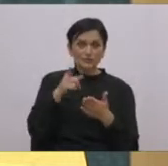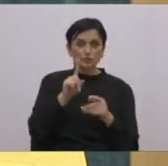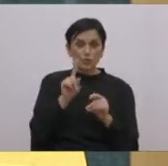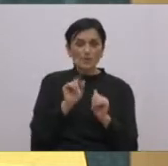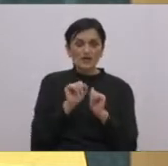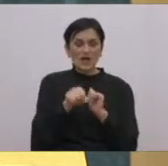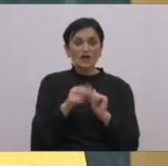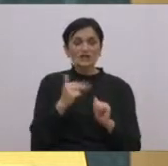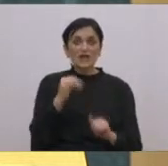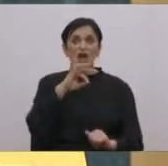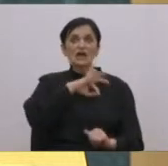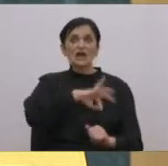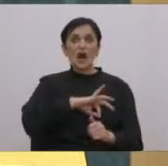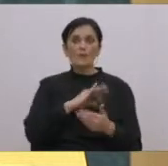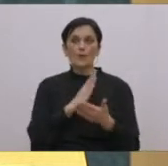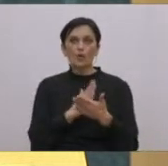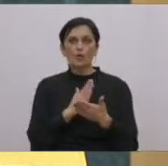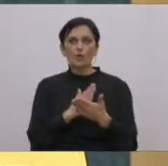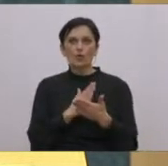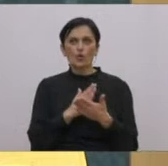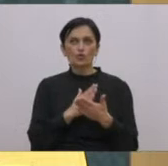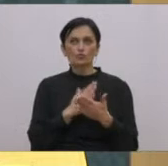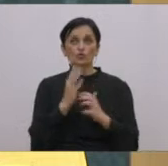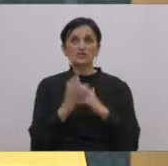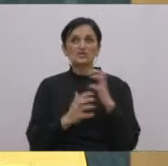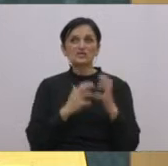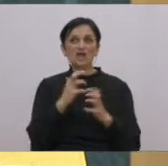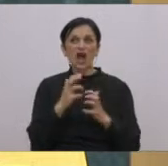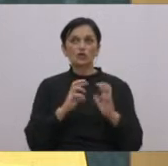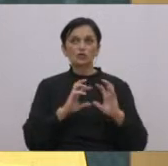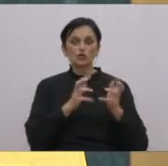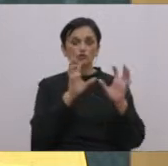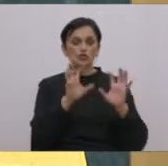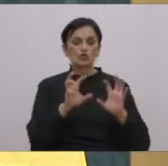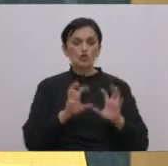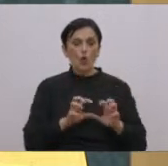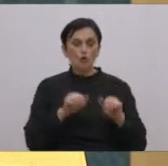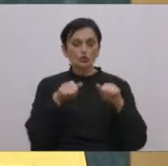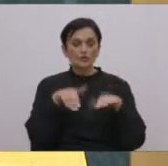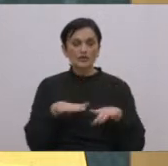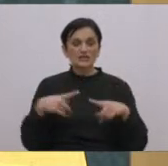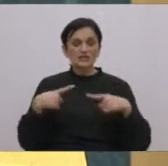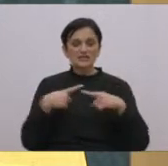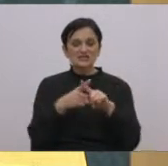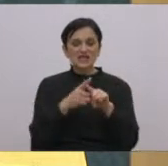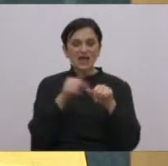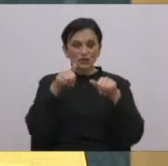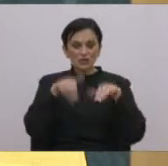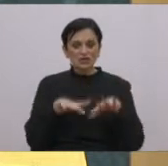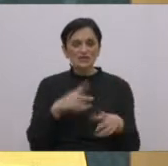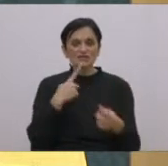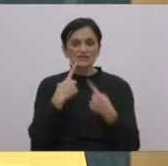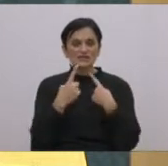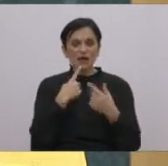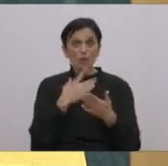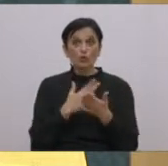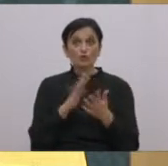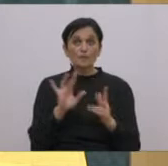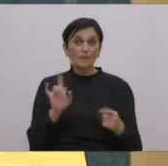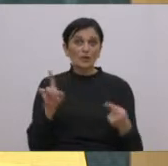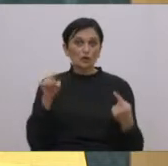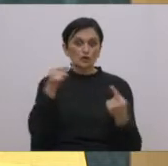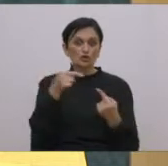და გამოყენებული არის საერთაშორისო კონვენციური გადაწყვეტები, საინჟინრო გადაწყვეტებზე არის საუბარი, შესაბამისი, ასე